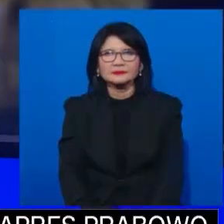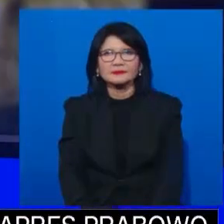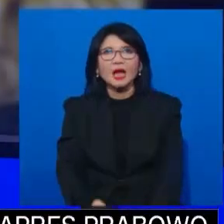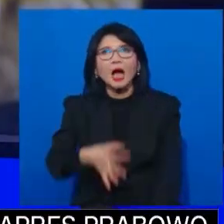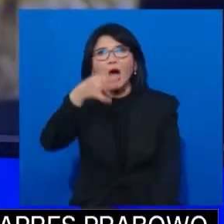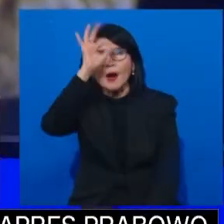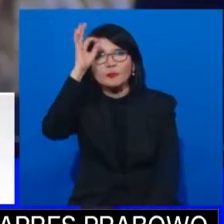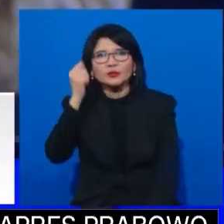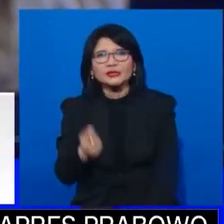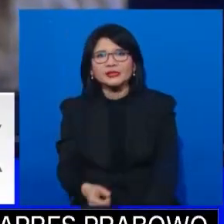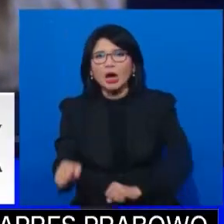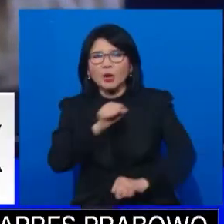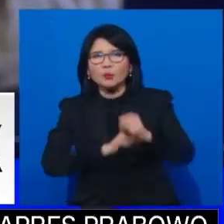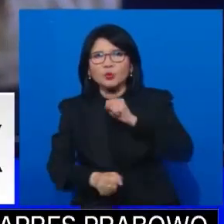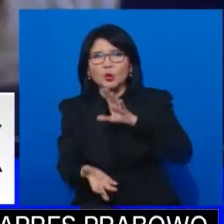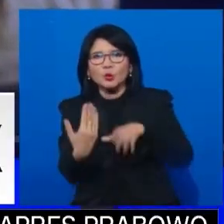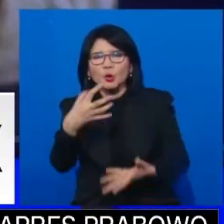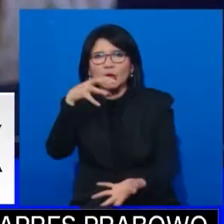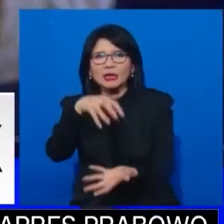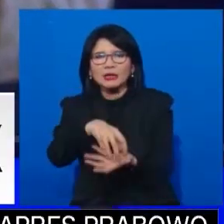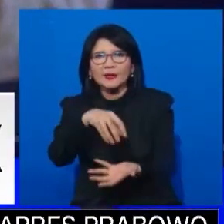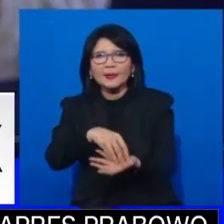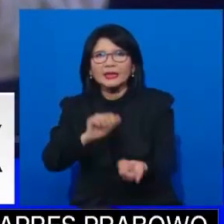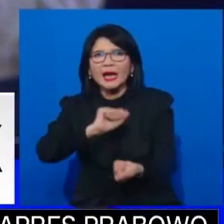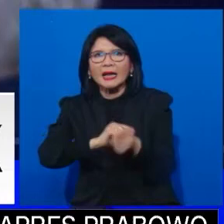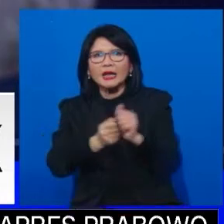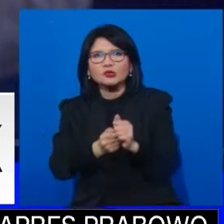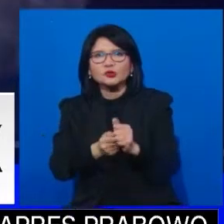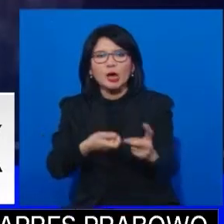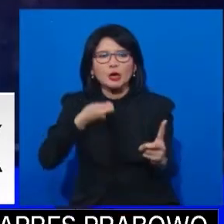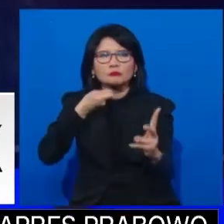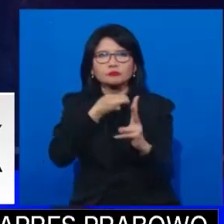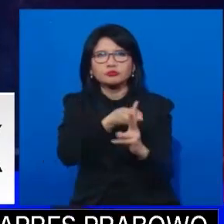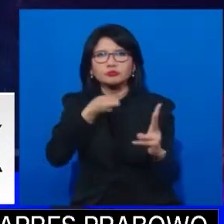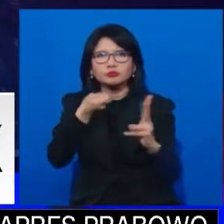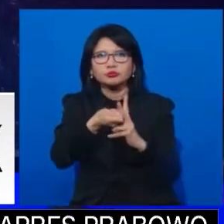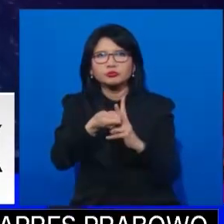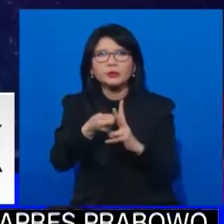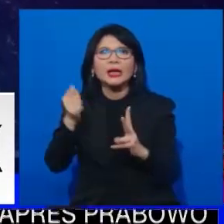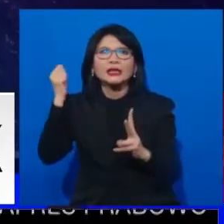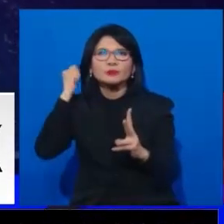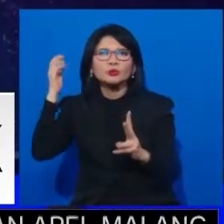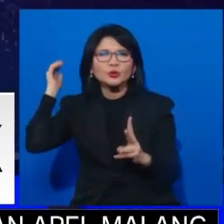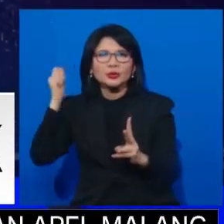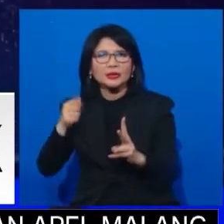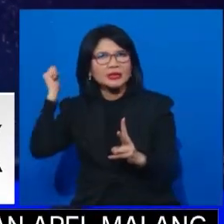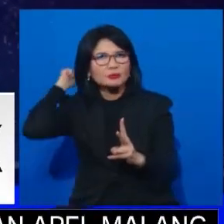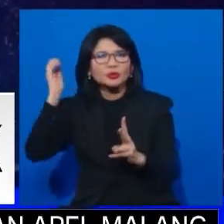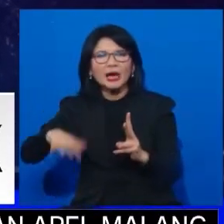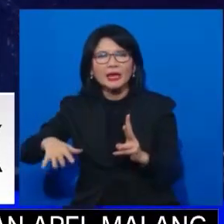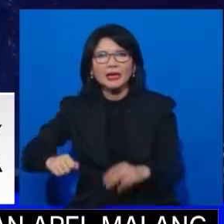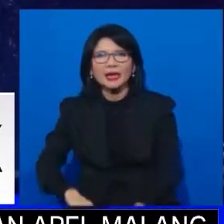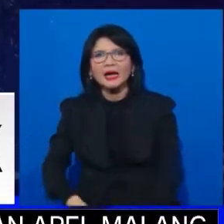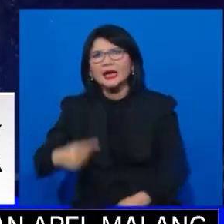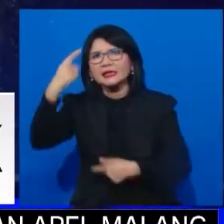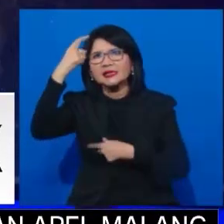Polisi melakukan olah tempat kejadian perkara ulang kasus pembunuhan ibu dan anak di Subang, Jawa Barat pada Selasa. Tersangka DN dibawa